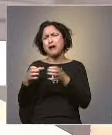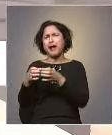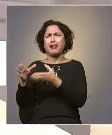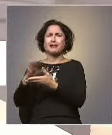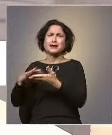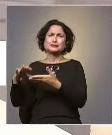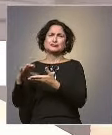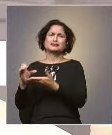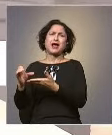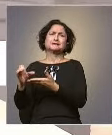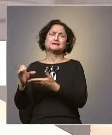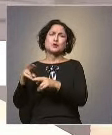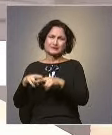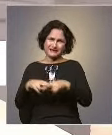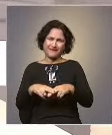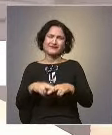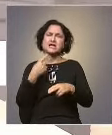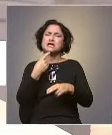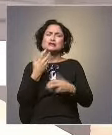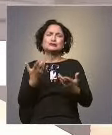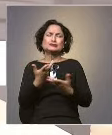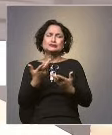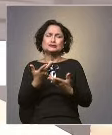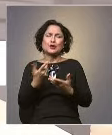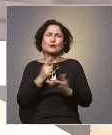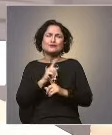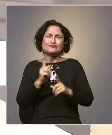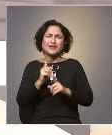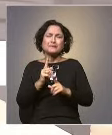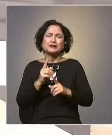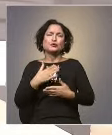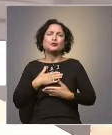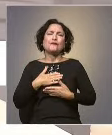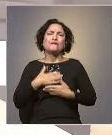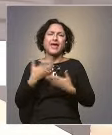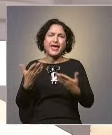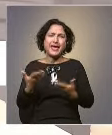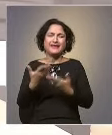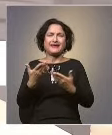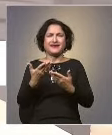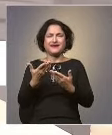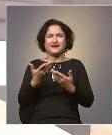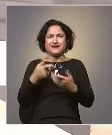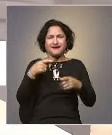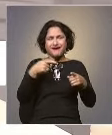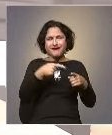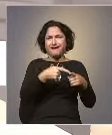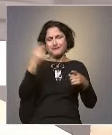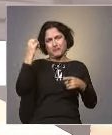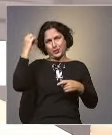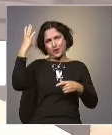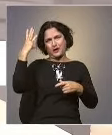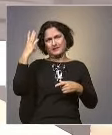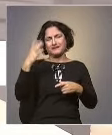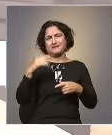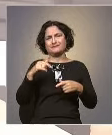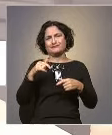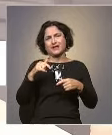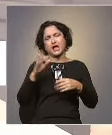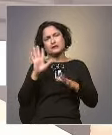причини. Поради загубата на авторитет на научните изследвания, но все още има така едно около